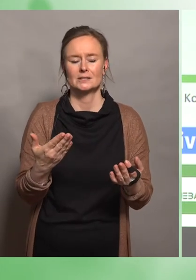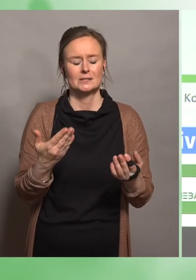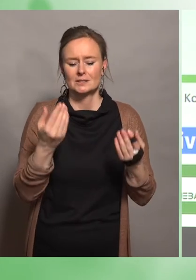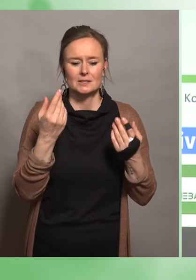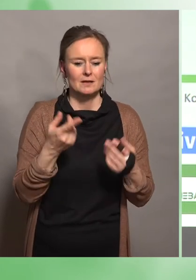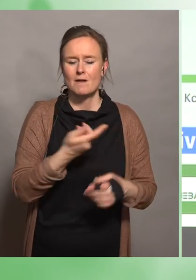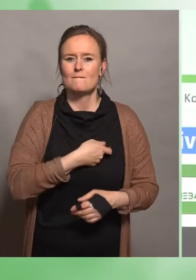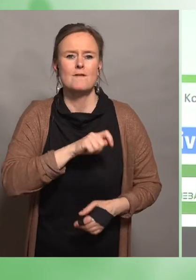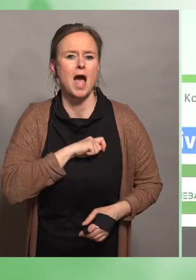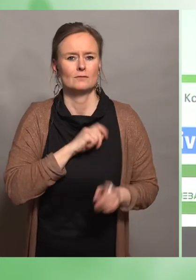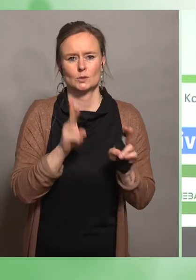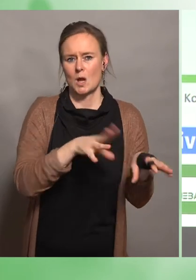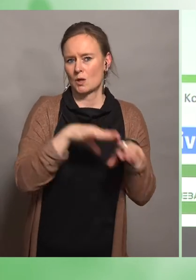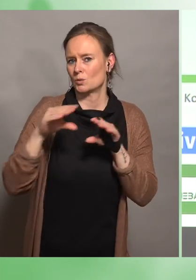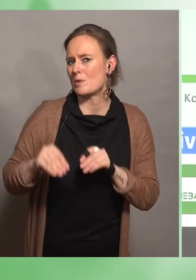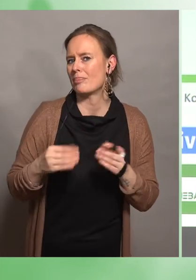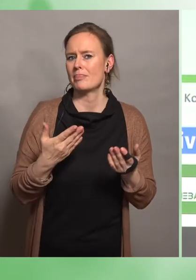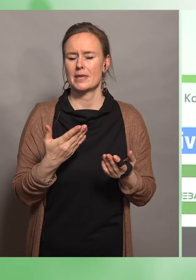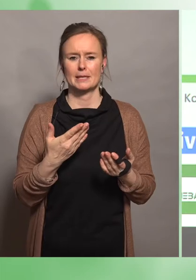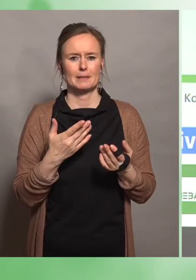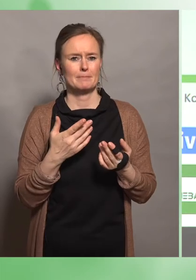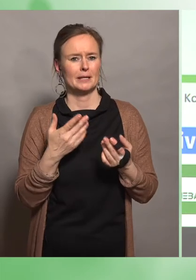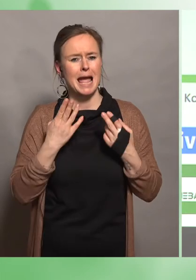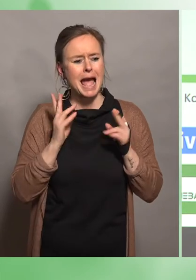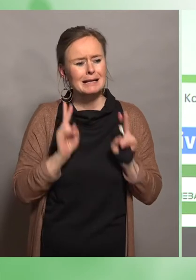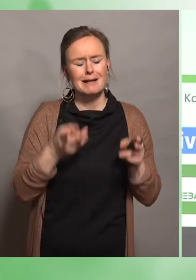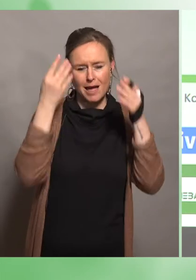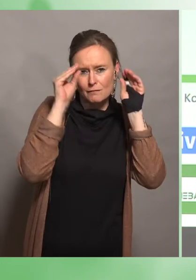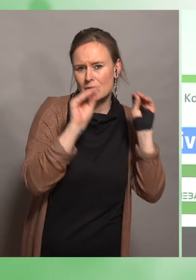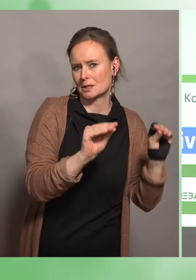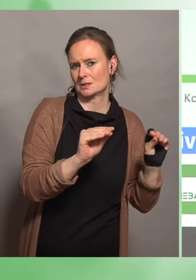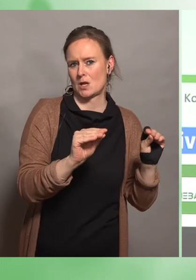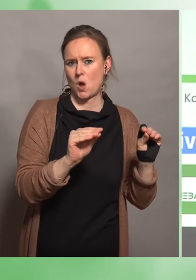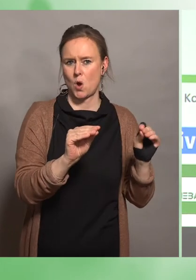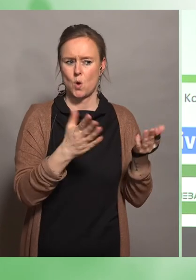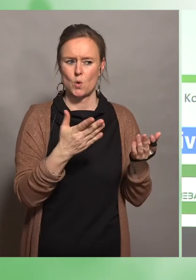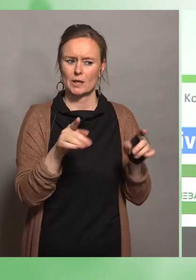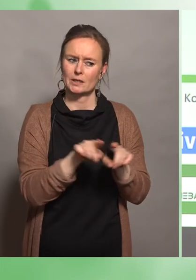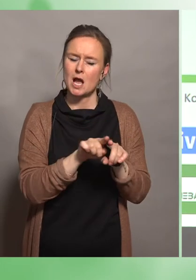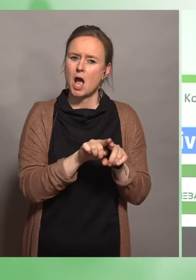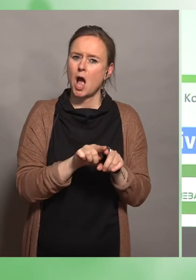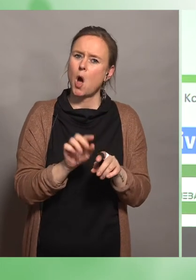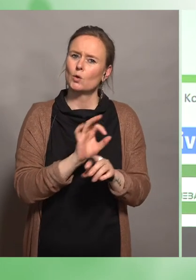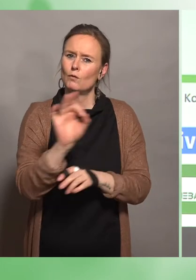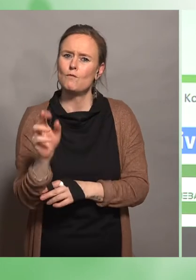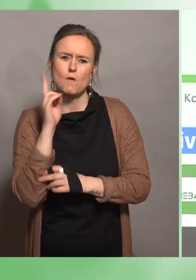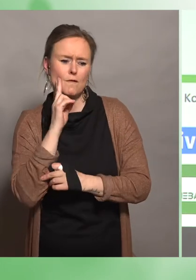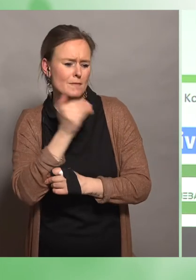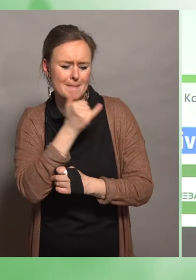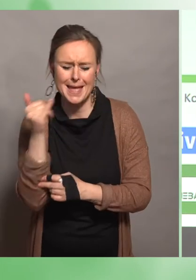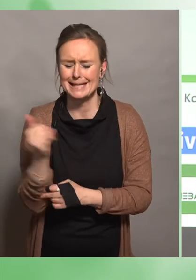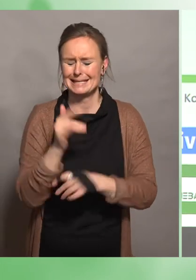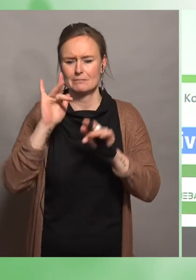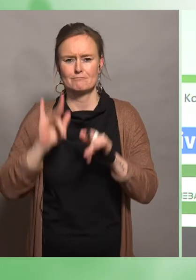sind, verantwortungsvoll sind, man merkt sehr, sie sind sehr loyal dem Unternehmen gegenüber. Und das ist